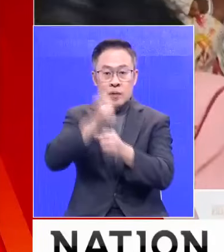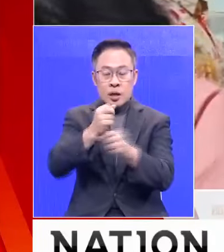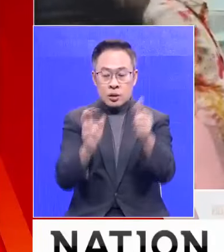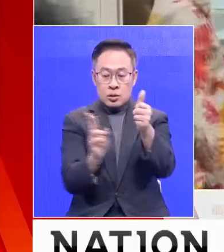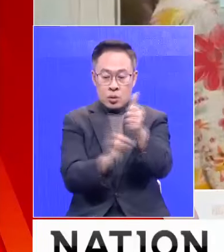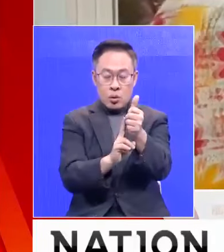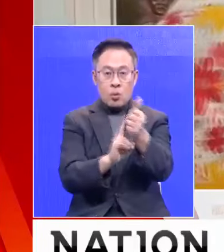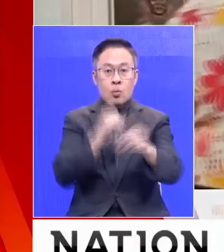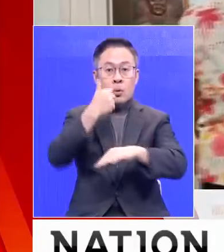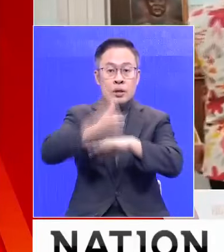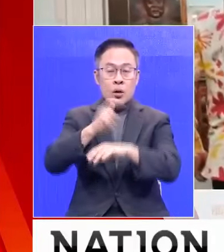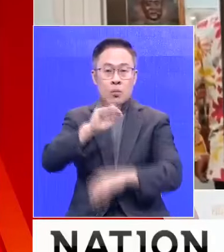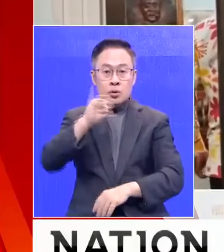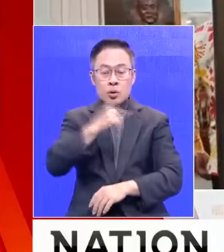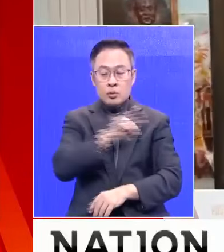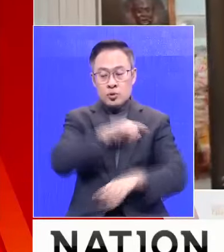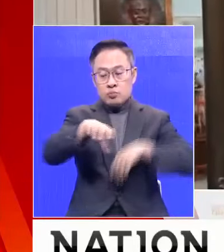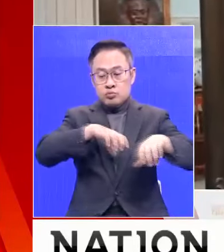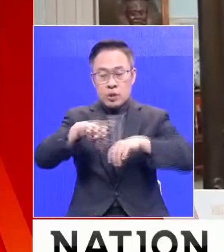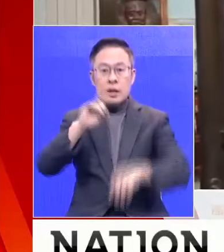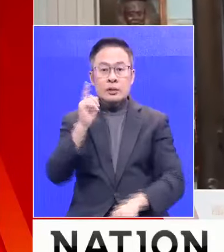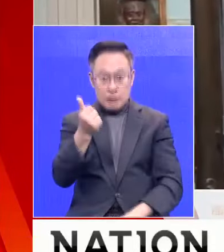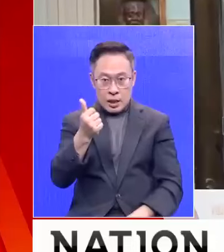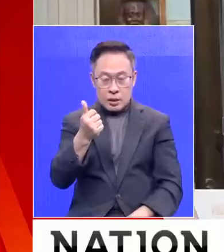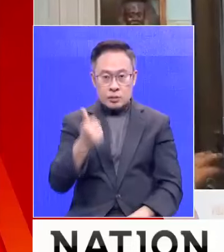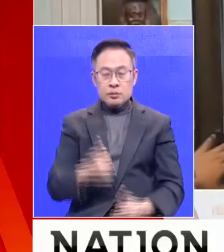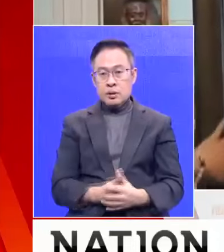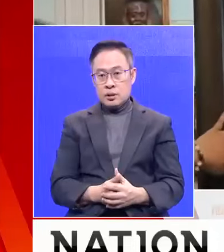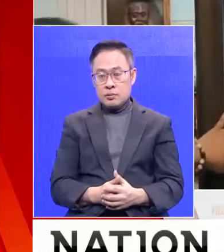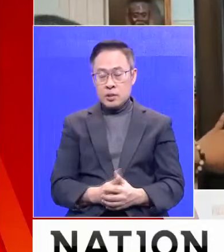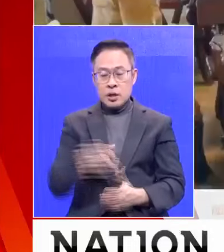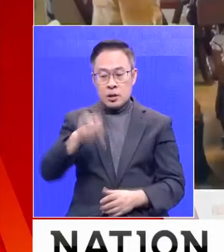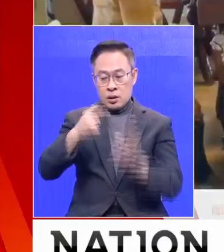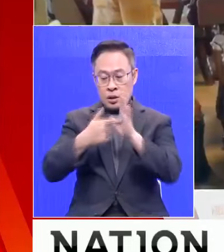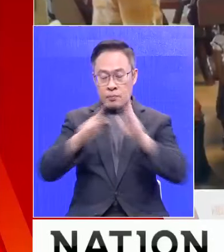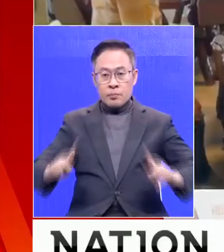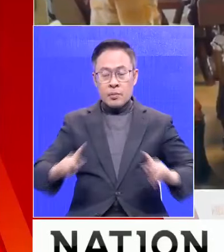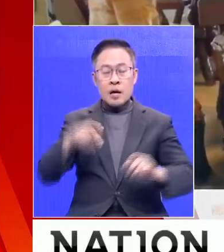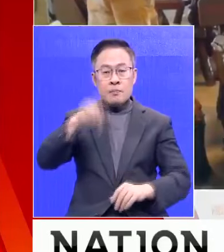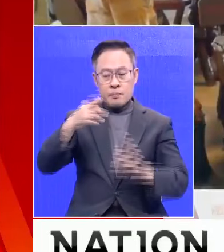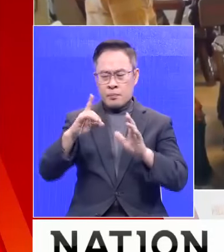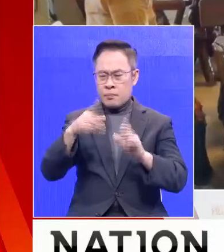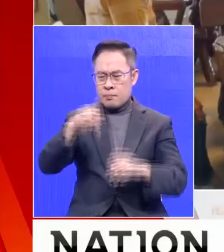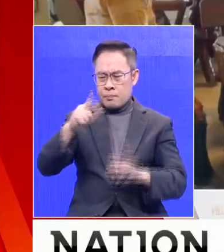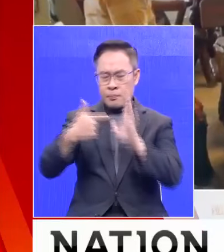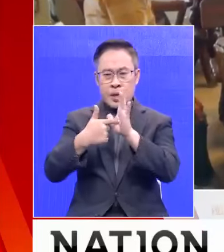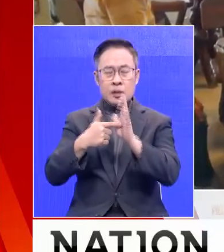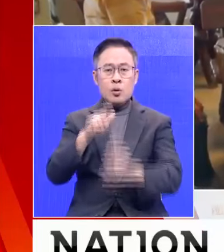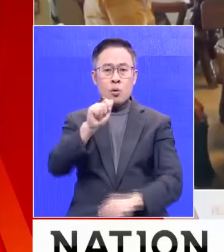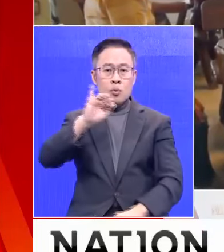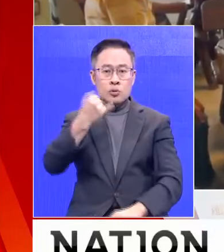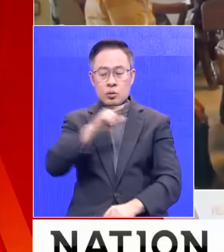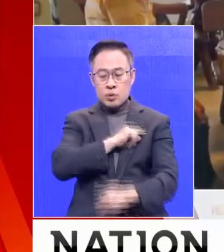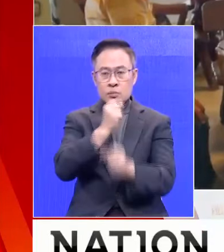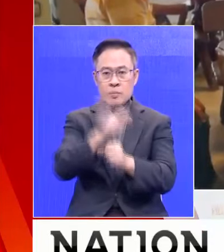จ.เนี่ยเป็นผู้บริหารปฏิบัติหน้าที่แทนนายกอบจ.ดีกว่าให้ปลัดองค์การอบจ.ปทุมธานีรักษาการซึ่งอันนั้นเขาเป็น